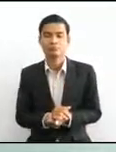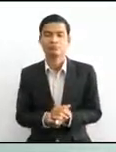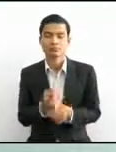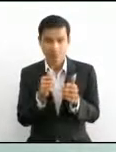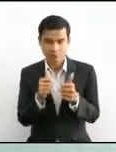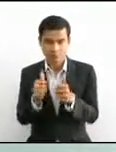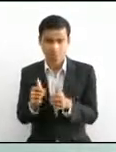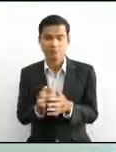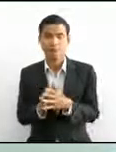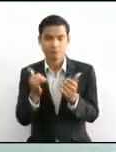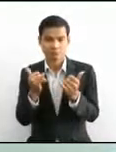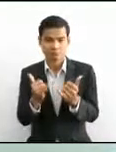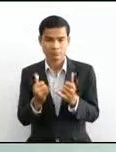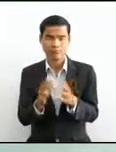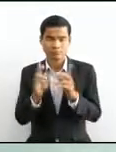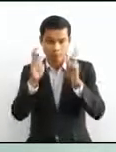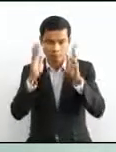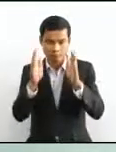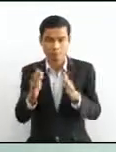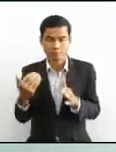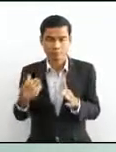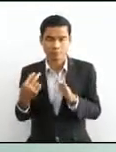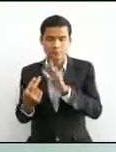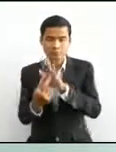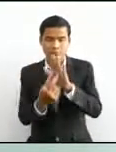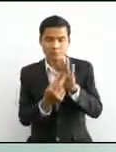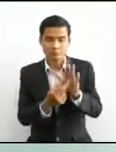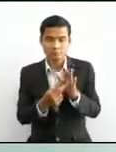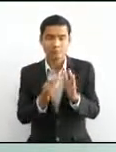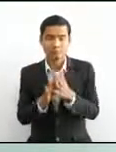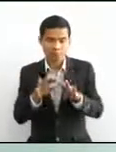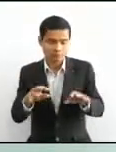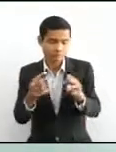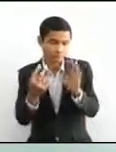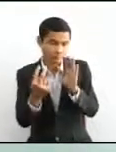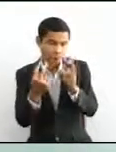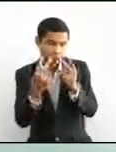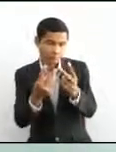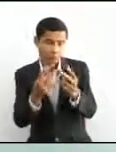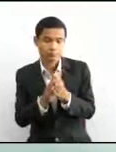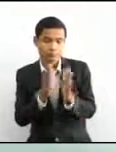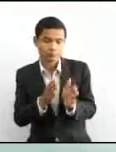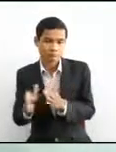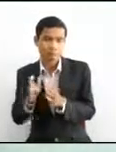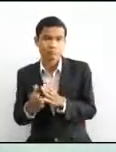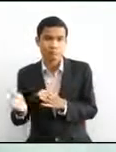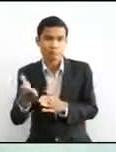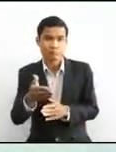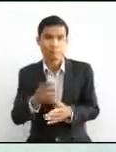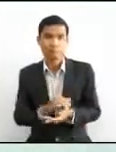cha chăm mớ ta nè kêu nâng mình ở vấy dương mộc bằng hành con tặng ở khnía và tọp tiệt nè ta trim khluôn tặng ở khnía